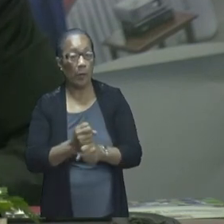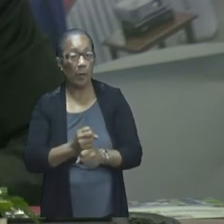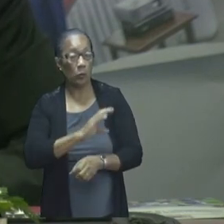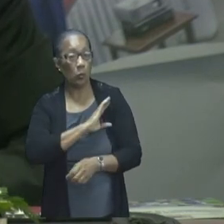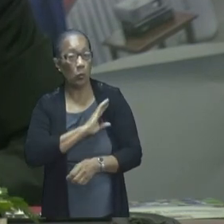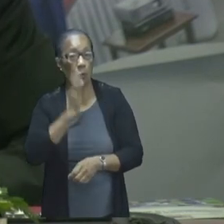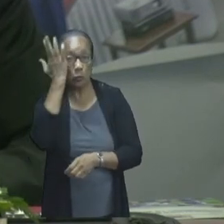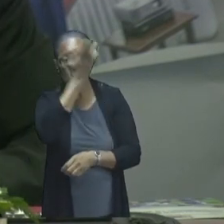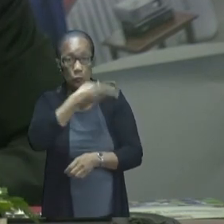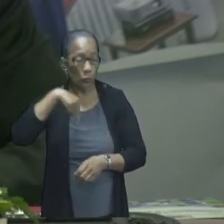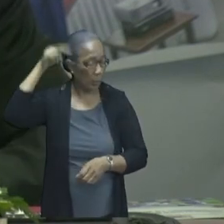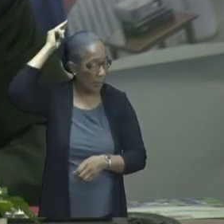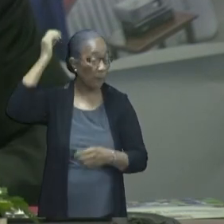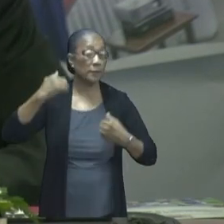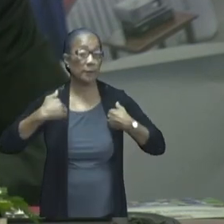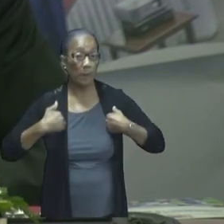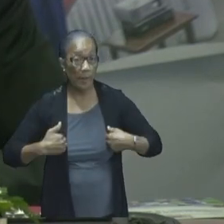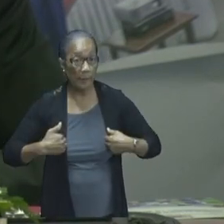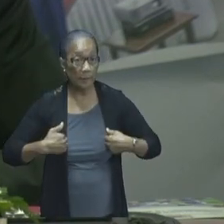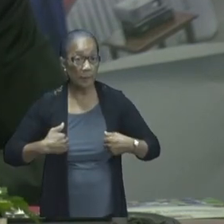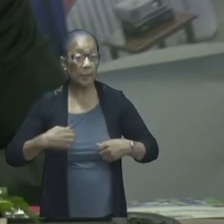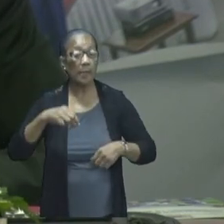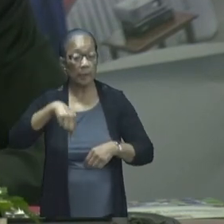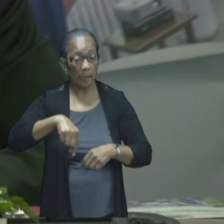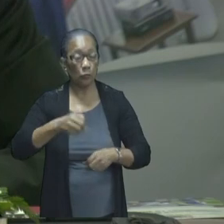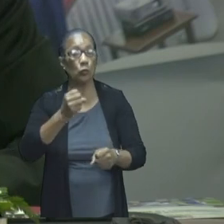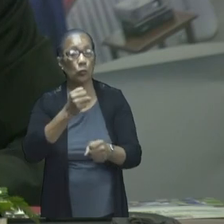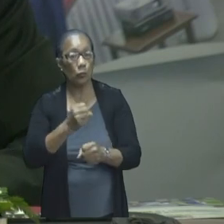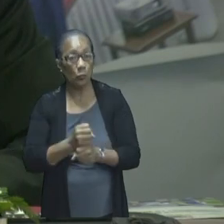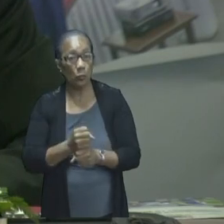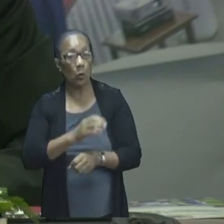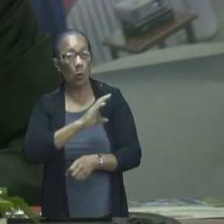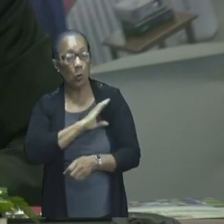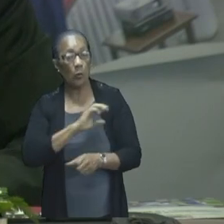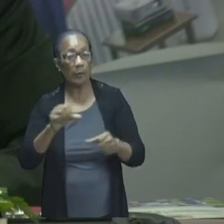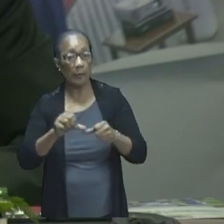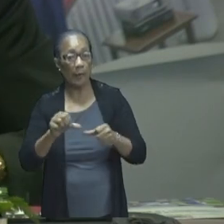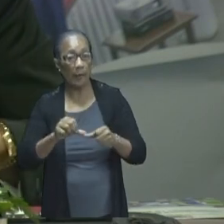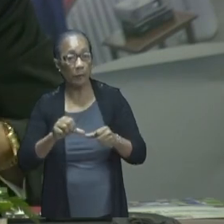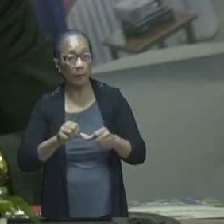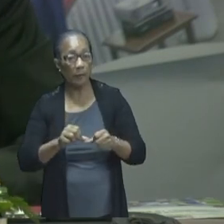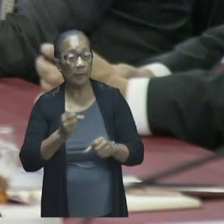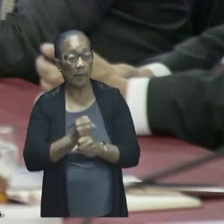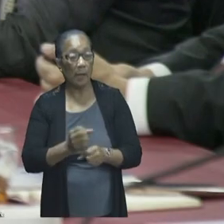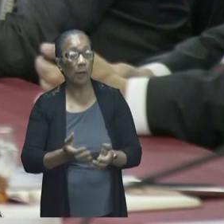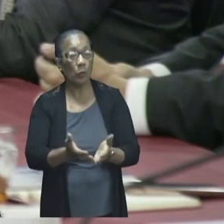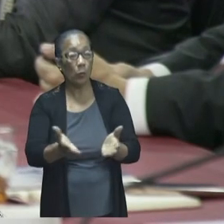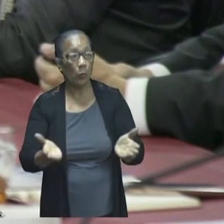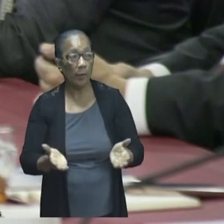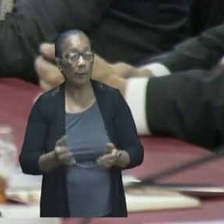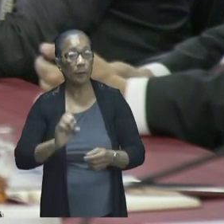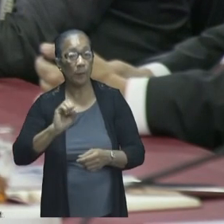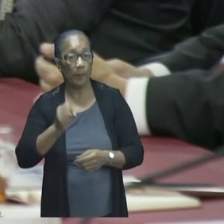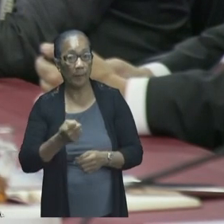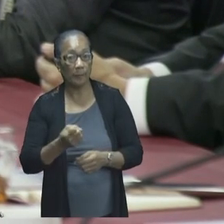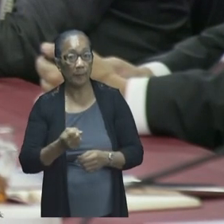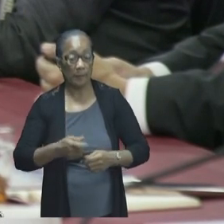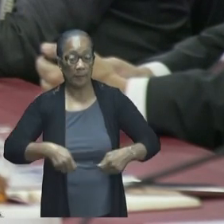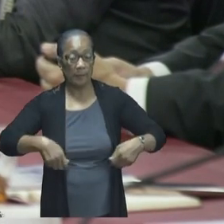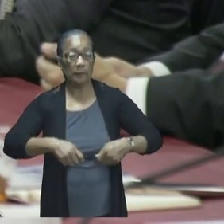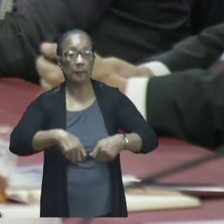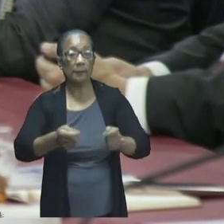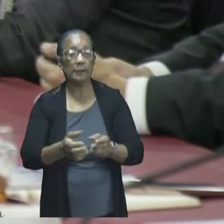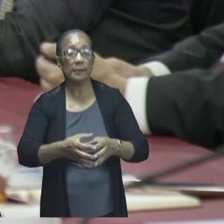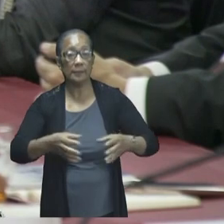en dat is namelijk wat we nu aan het doen zijn door enerzijds het ambtenarenapparaat zodanig de transformeren met een public sector poliform